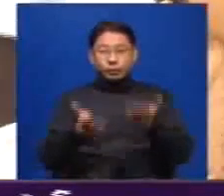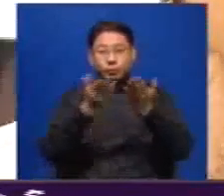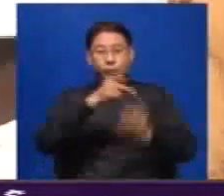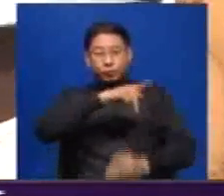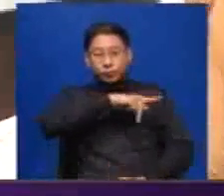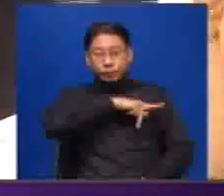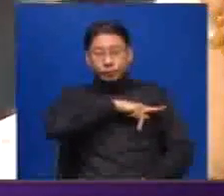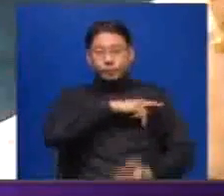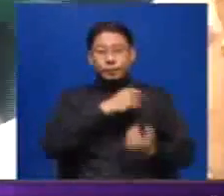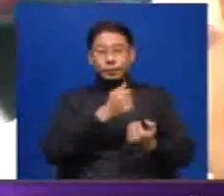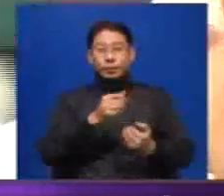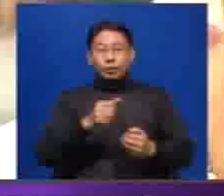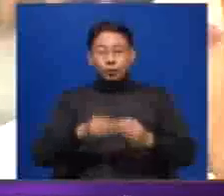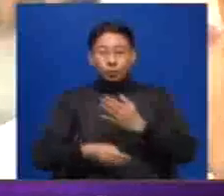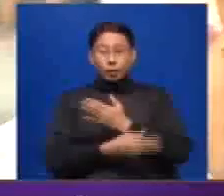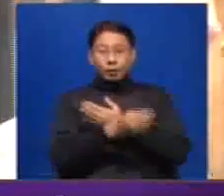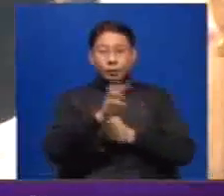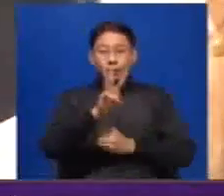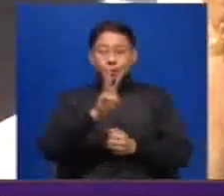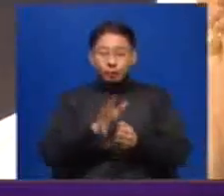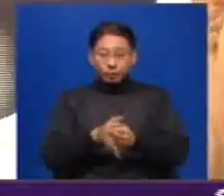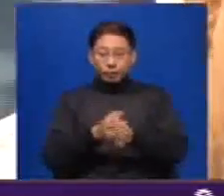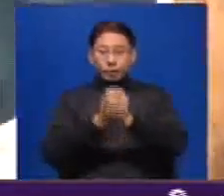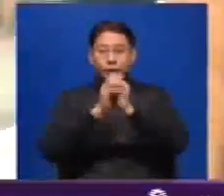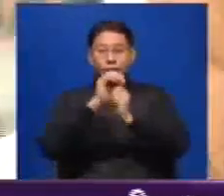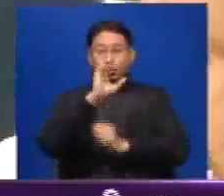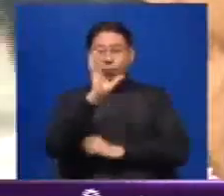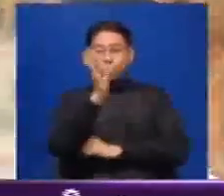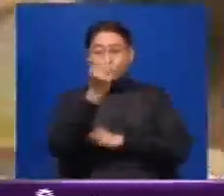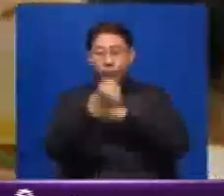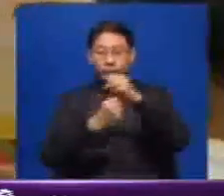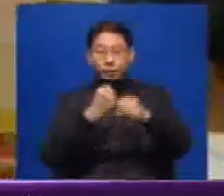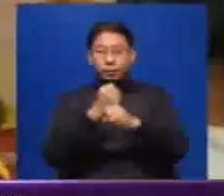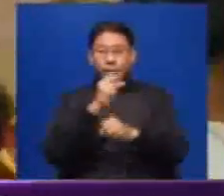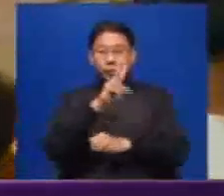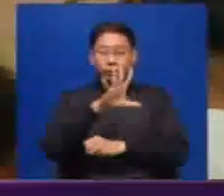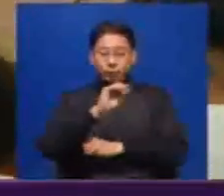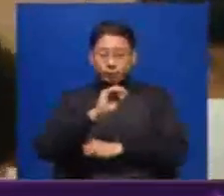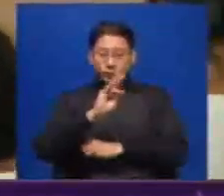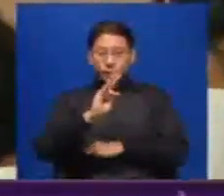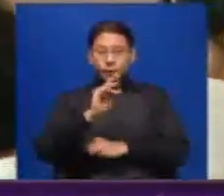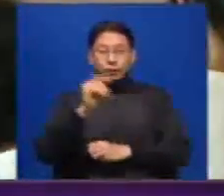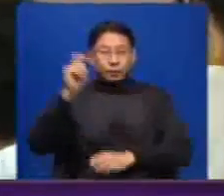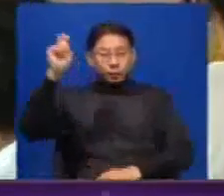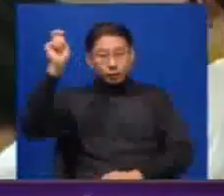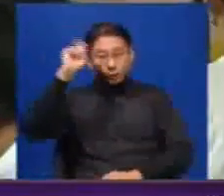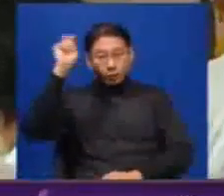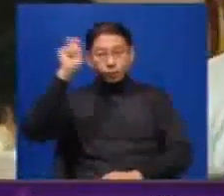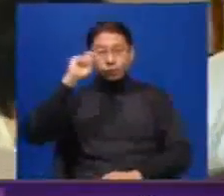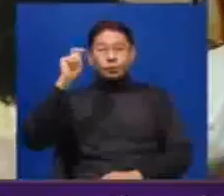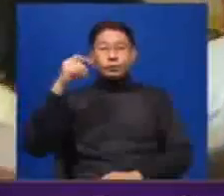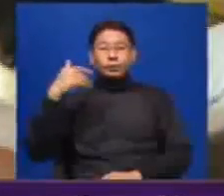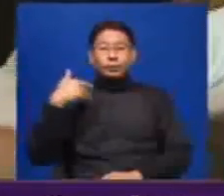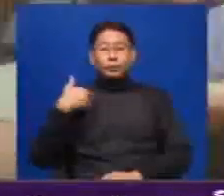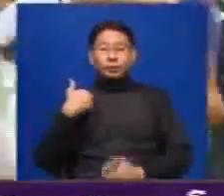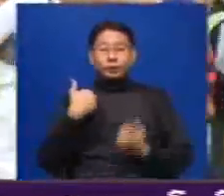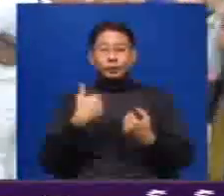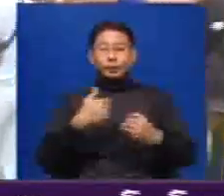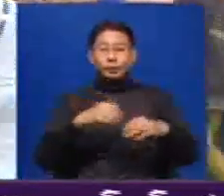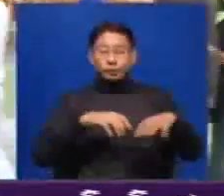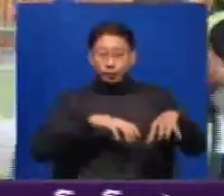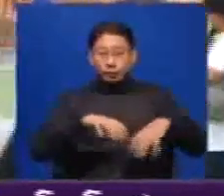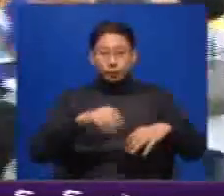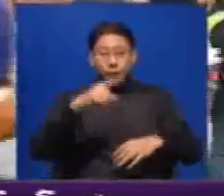เนื่องในเทศกาลวิสาขบูชาโลกประจำปี2557ณมณฑลพิธีท้องสนามหลวงซึ่งงานจะจัดไ